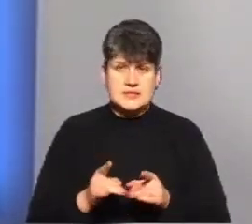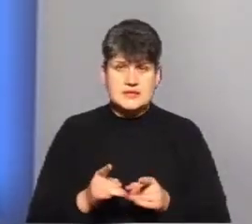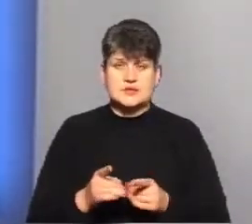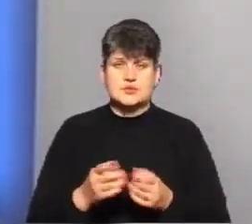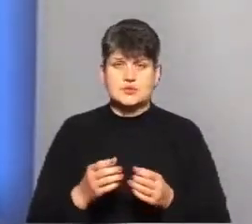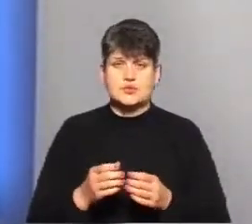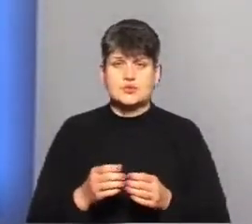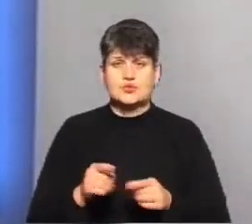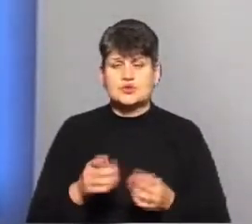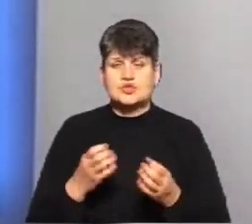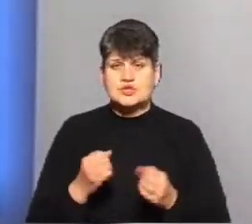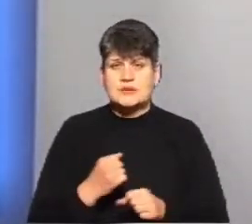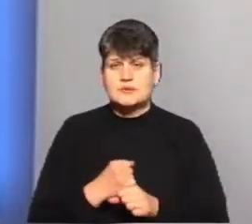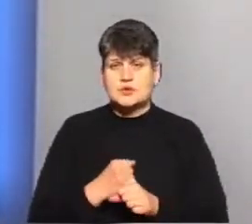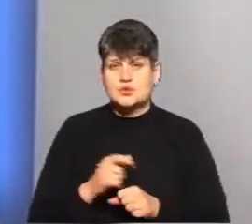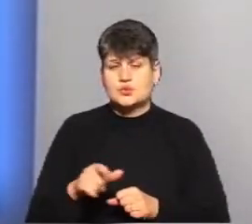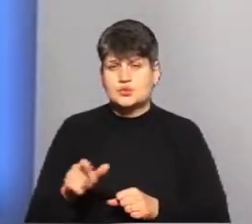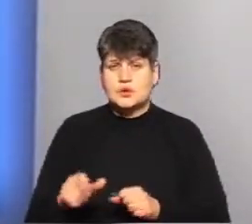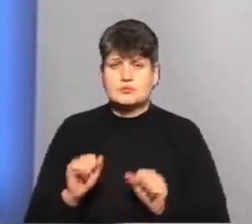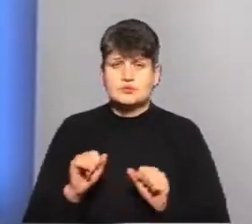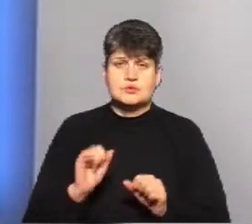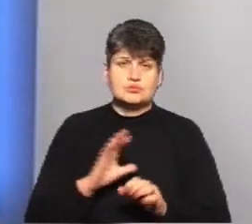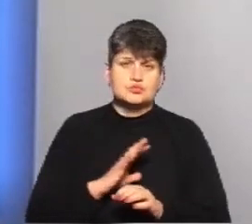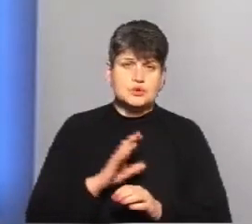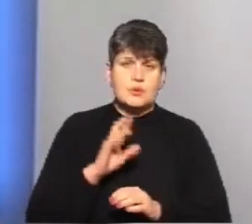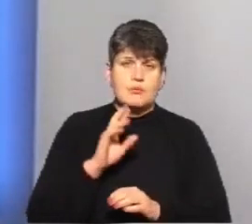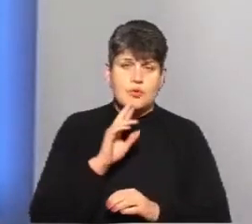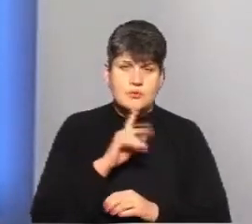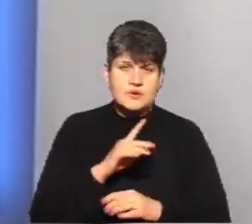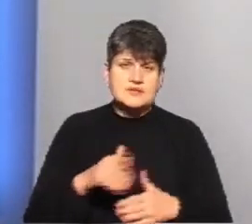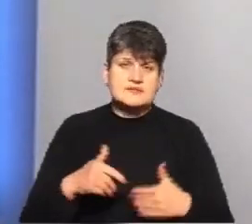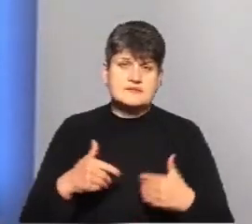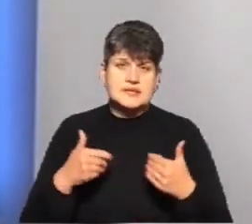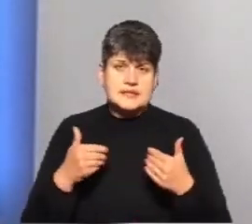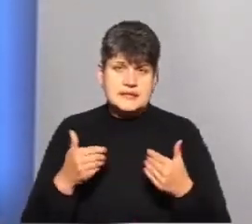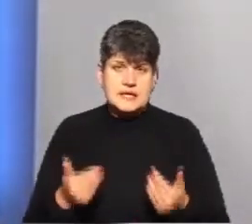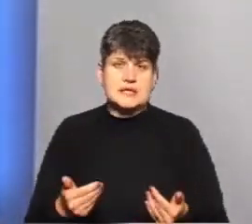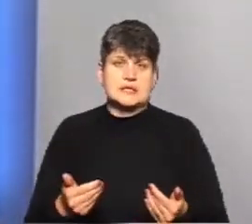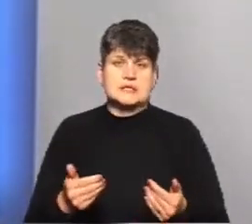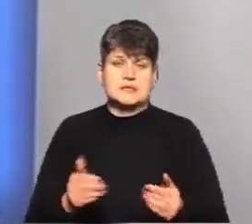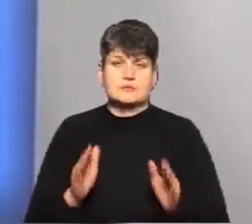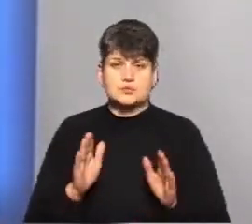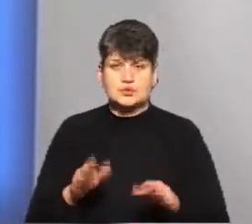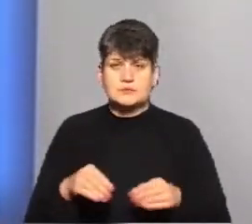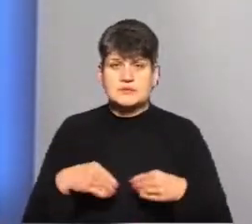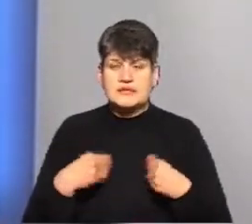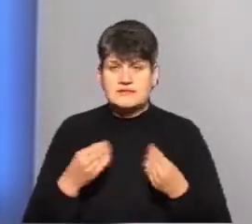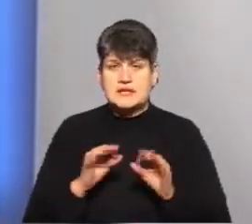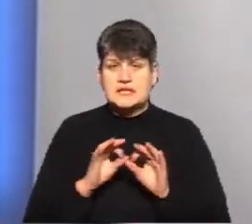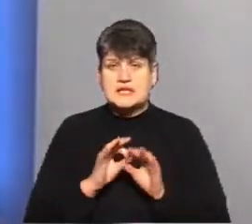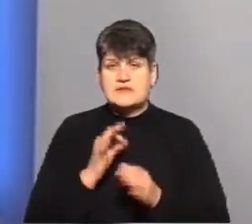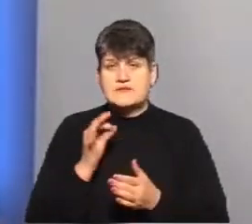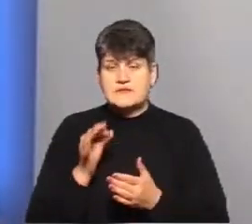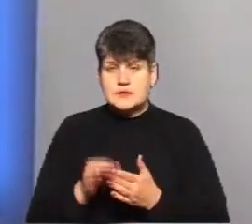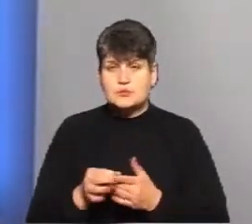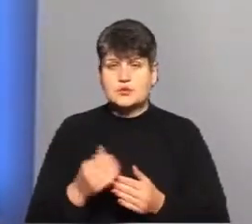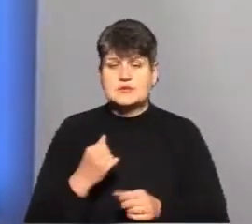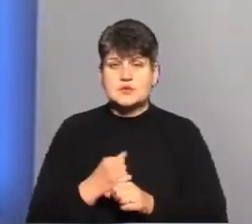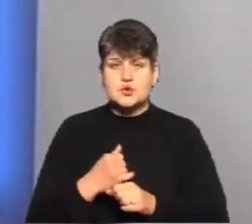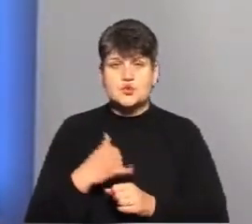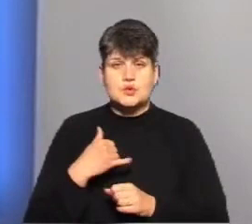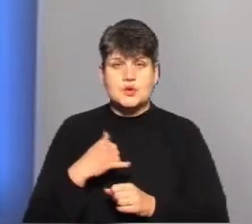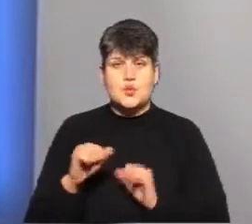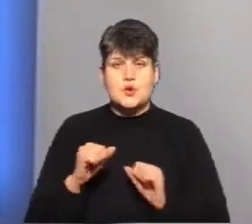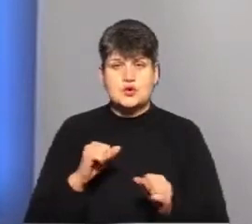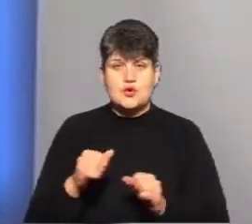фактор, десь може бути помилка. Так що звертайтеся, будемо давати відповідь. У нас працює урядова гаряча лінія, дуже